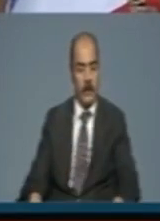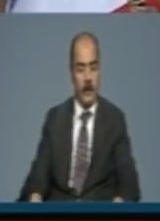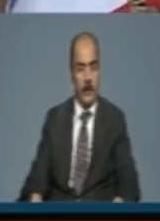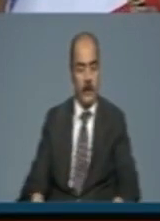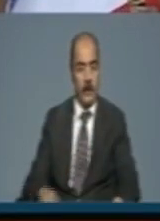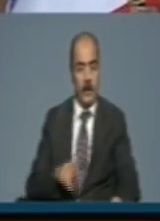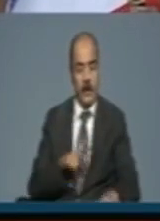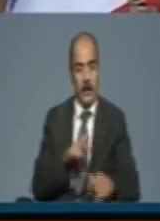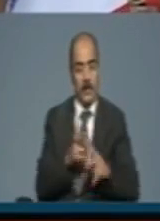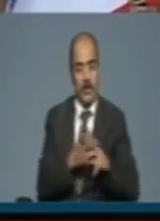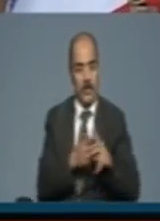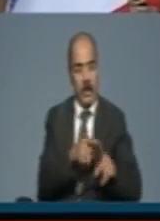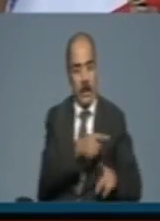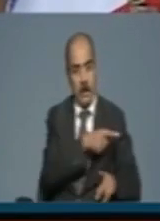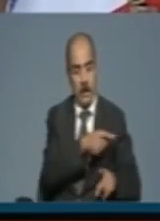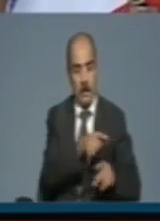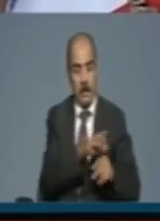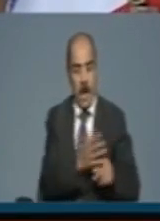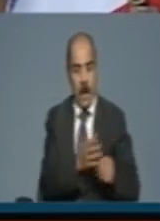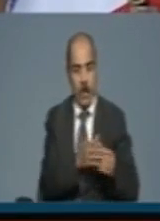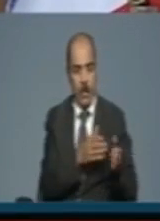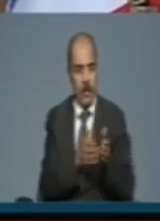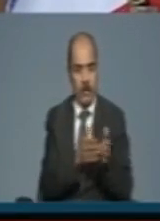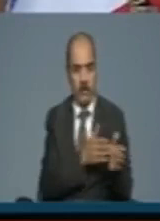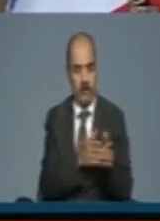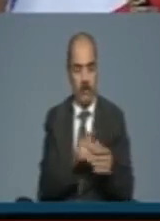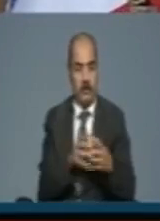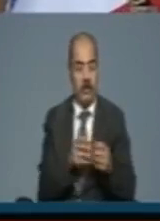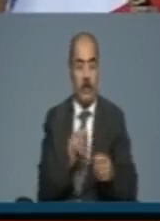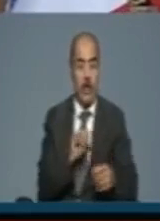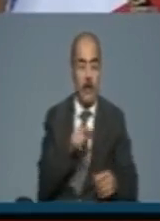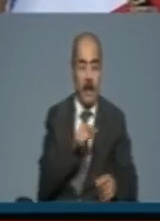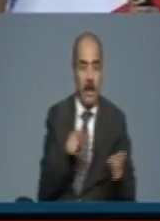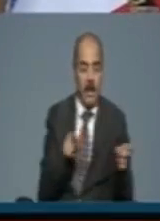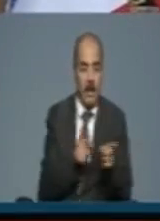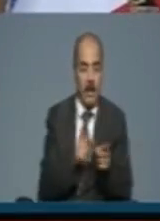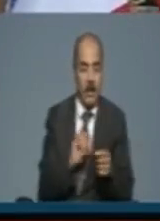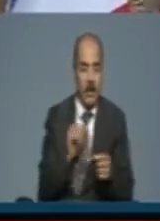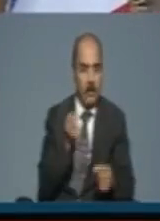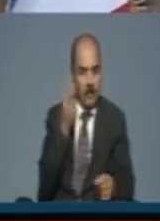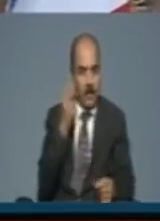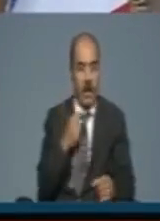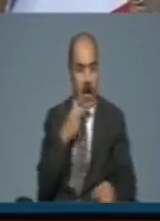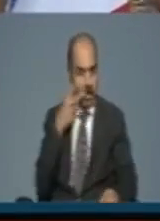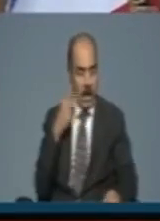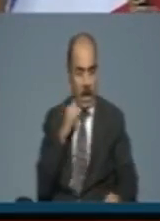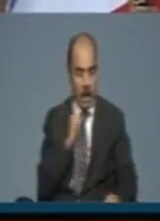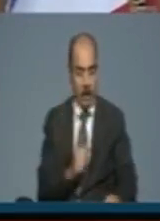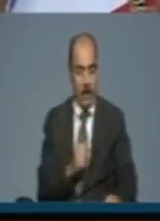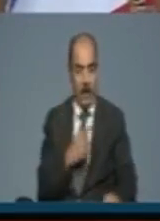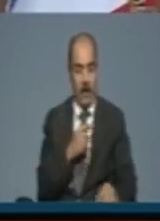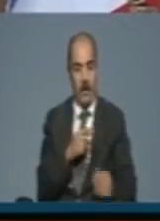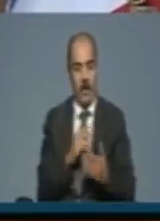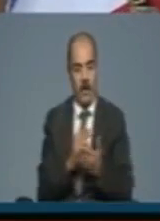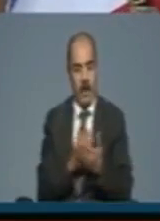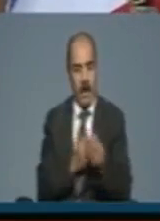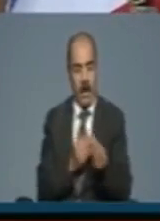se المدنيين anche i nostri punti di vista ولكن di أيضا من partenza non وجهة fossero نظرنا perfettamente هذا الرحيل لبعض sovrapponibili,